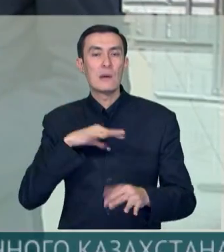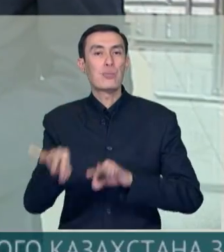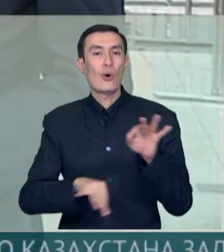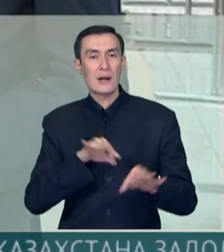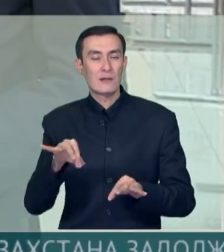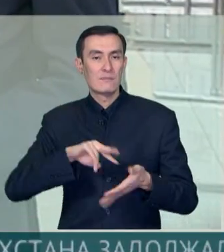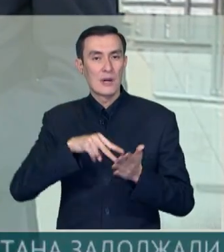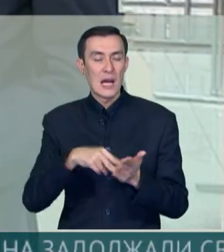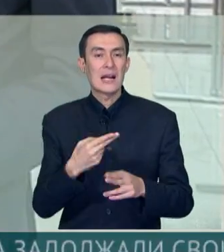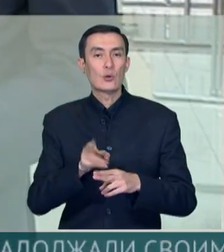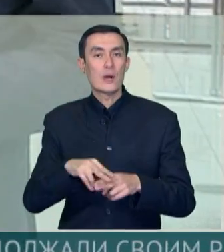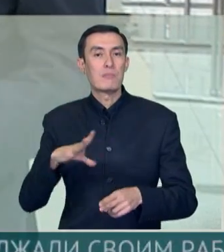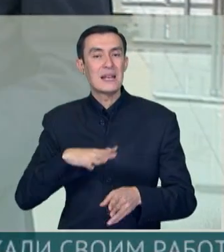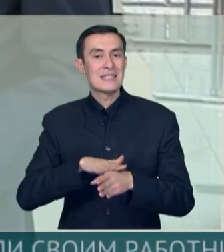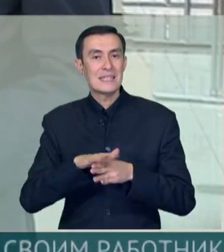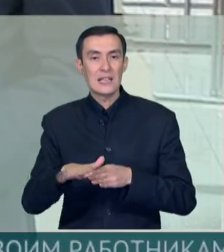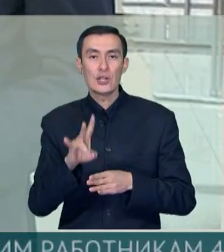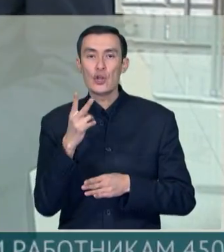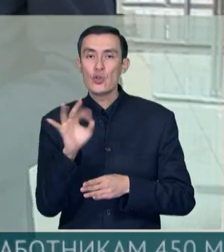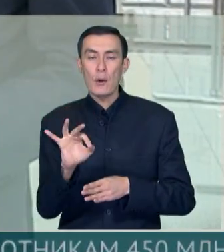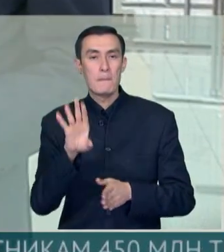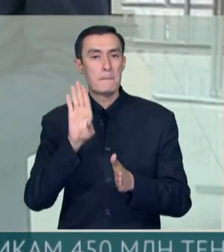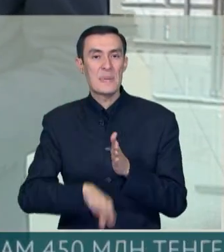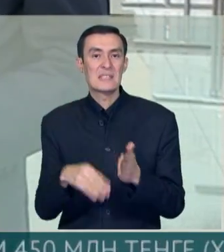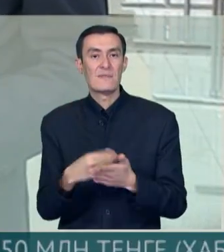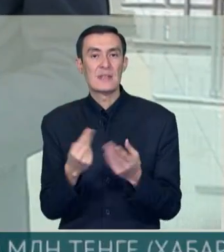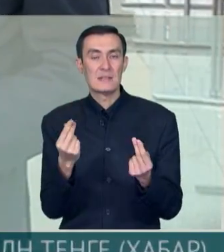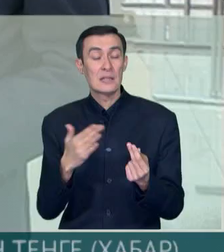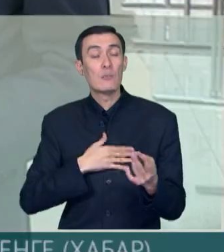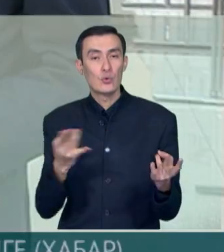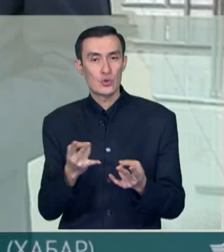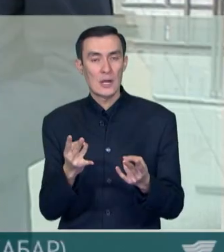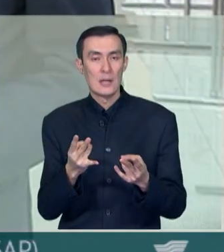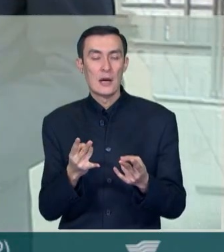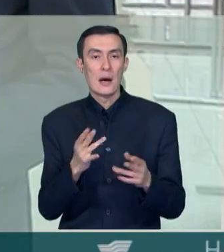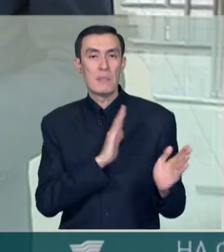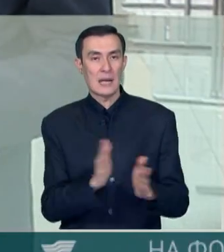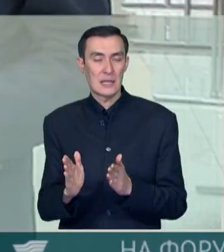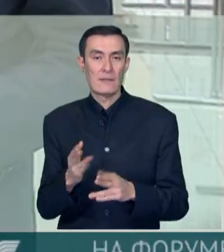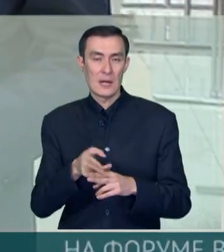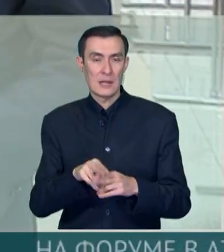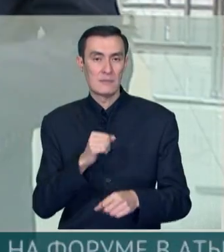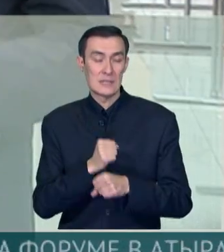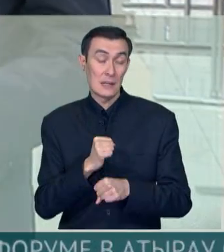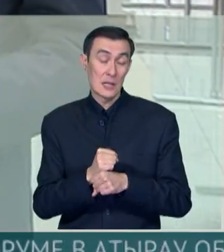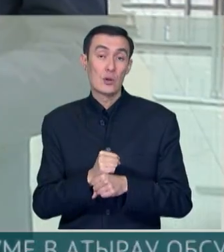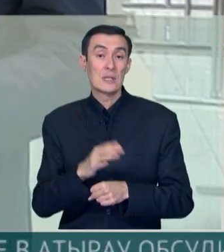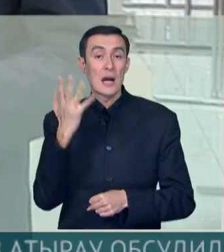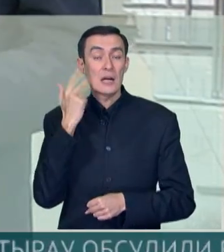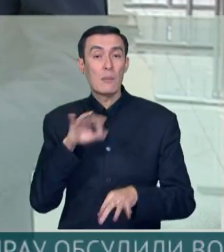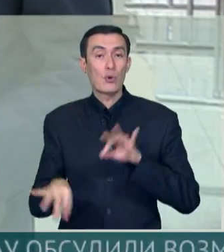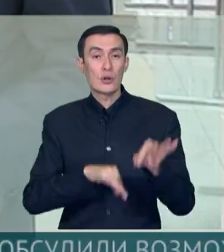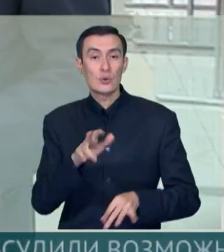уже сделаны, но не профинансированы. Нам нужно навести порядок в этом, чтобы проекты, когда